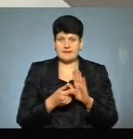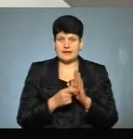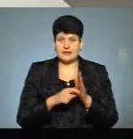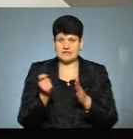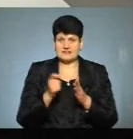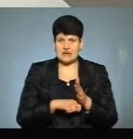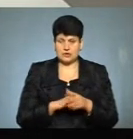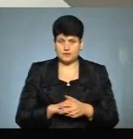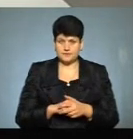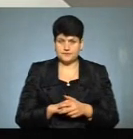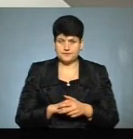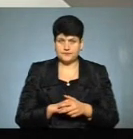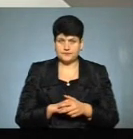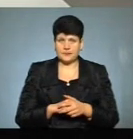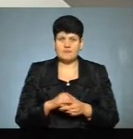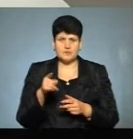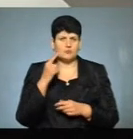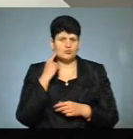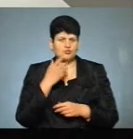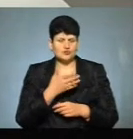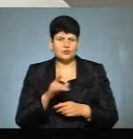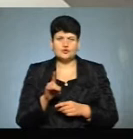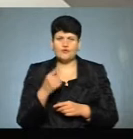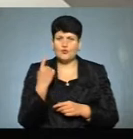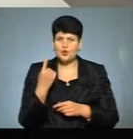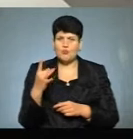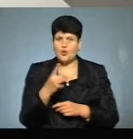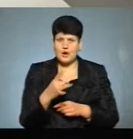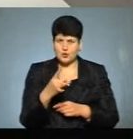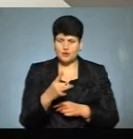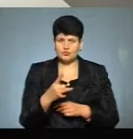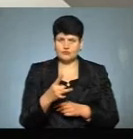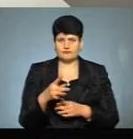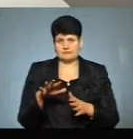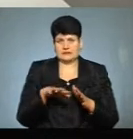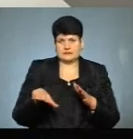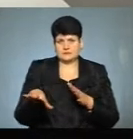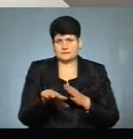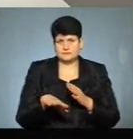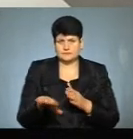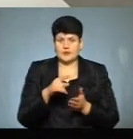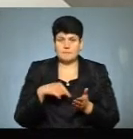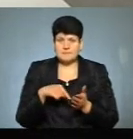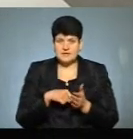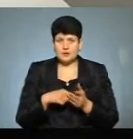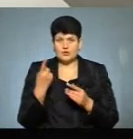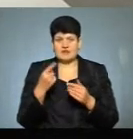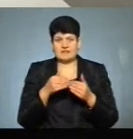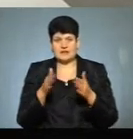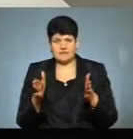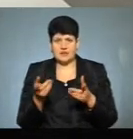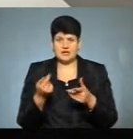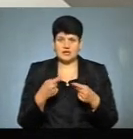закрито. Скажіть, ми почули, що в одному районі, в межах району чи в межах навіть міста одні школи відкриваються,